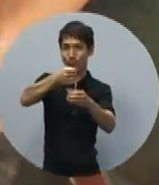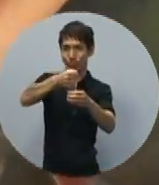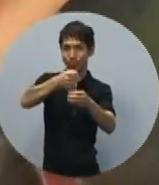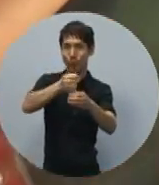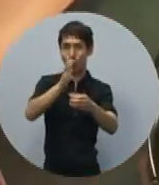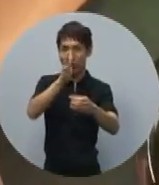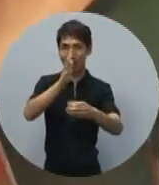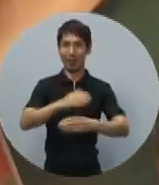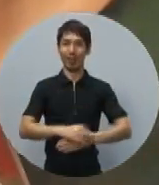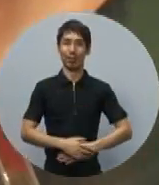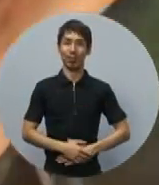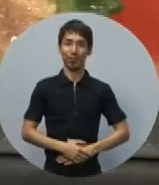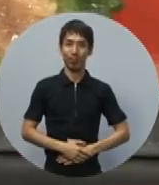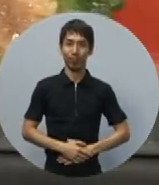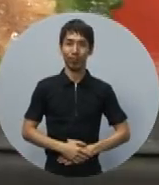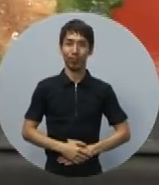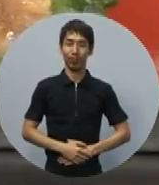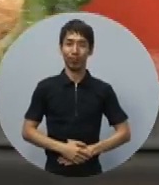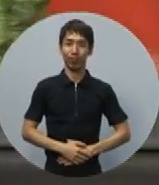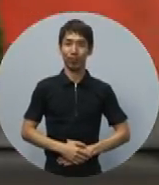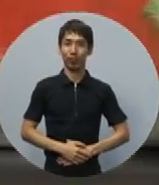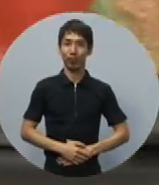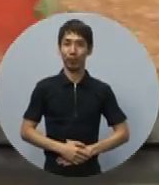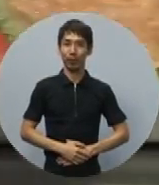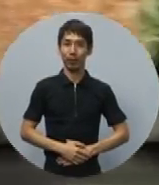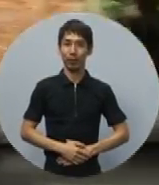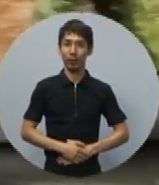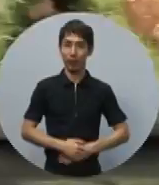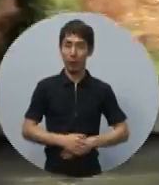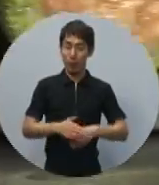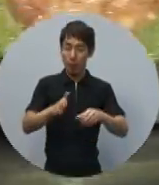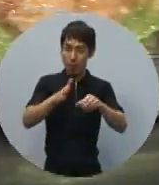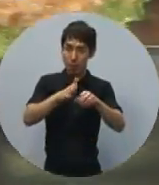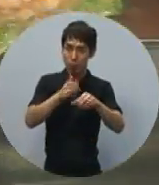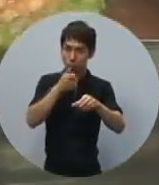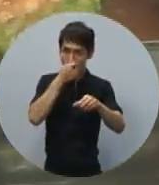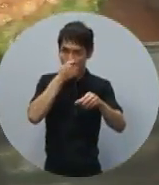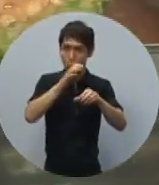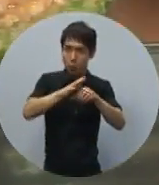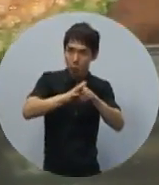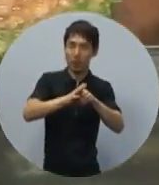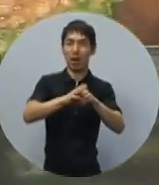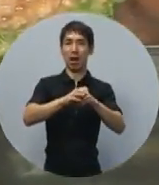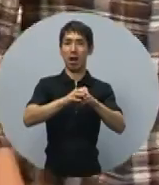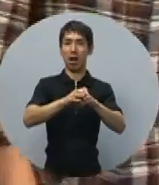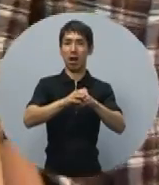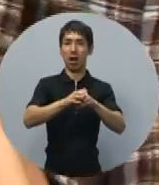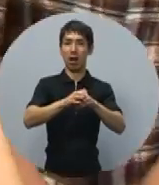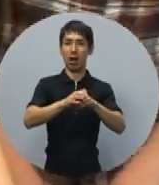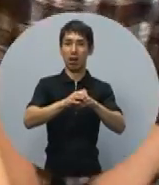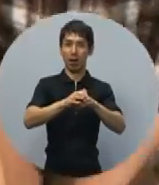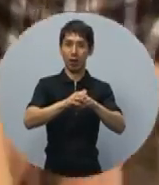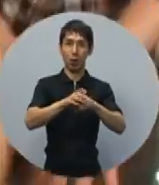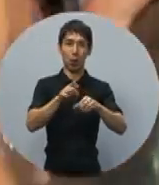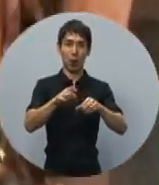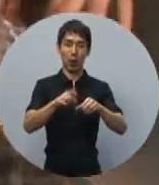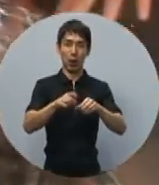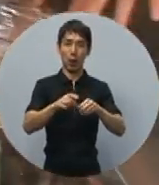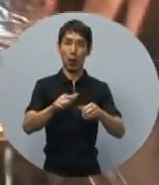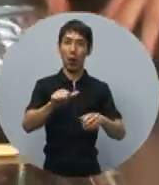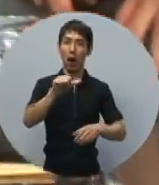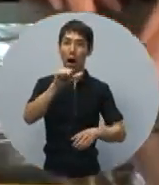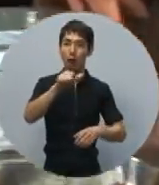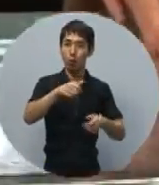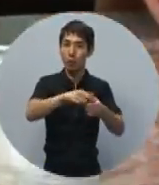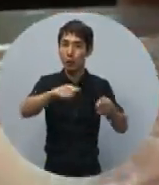奥まで詰めてください。具材がゴーヤの中にしっかりと詰まったら、 はい、じゃあこれをホイルに